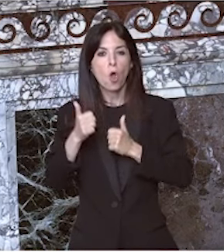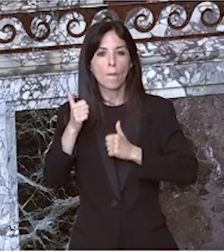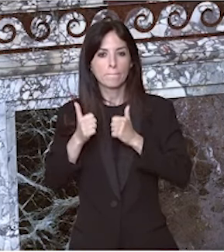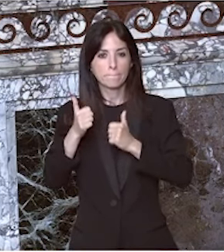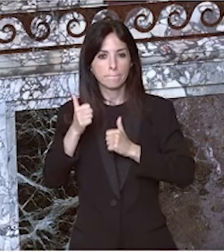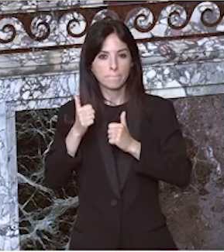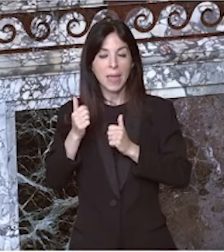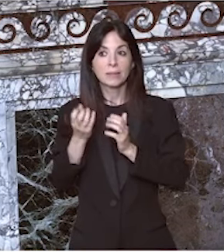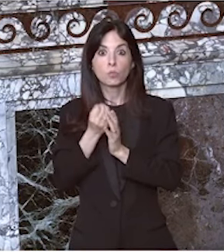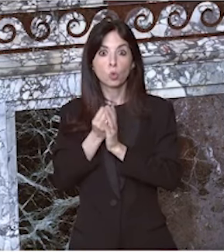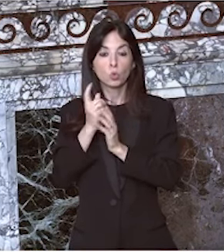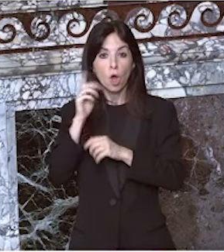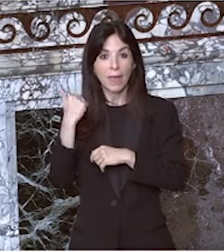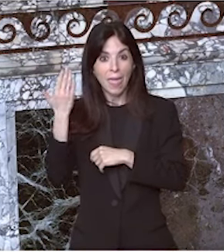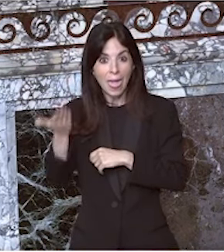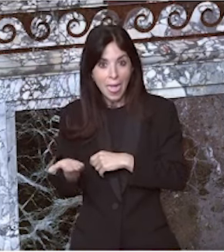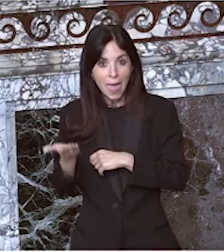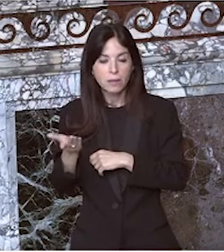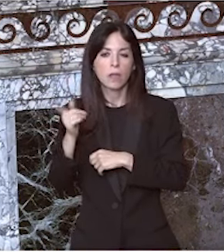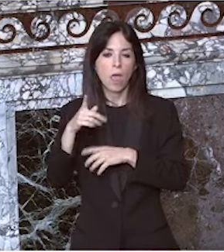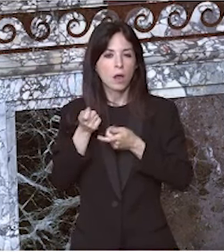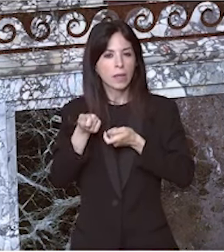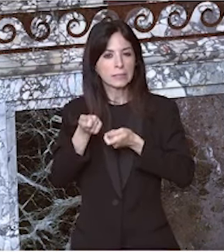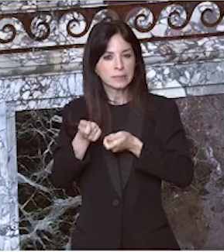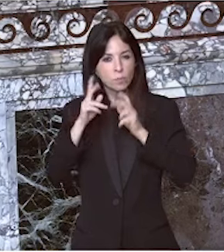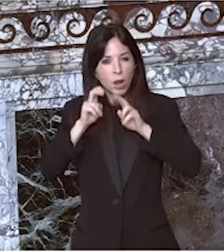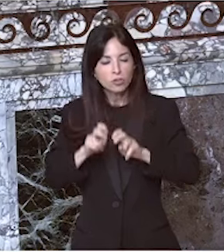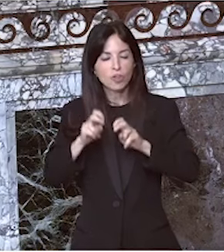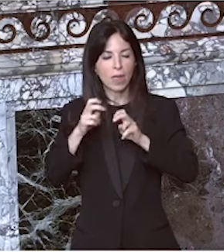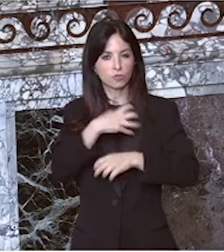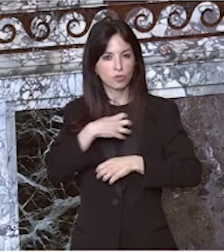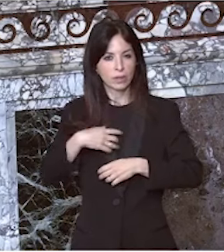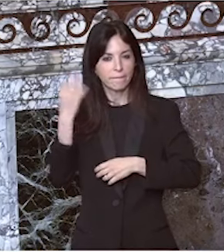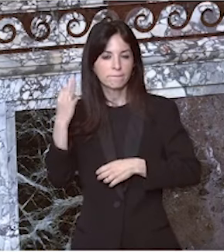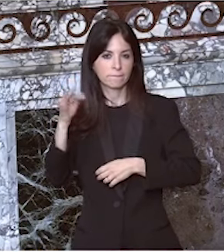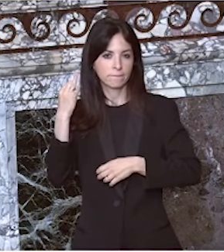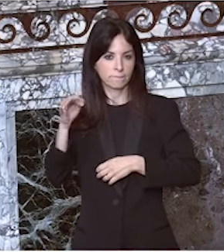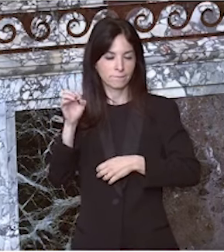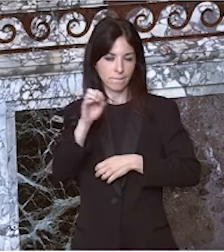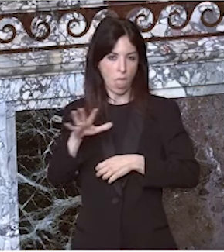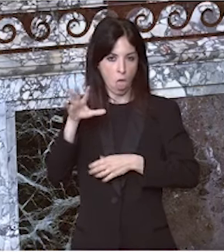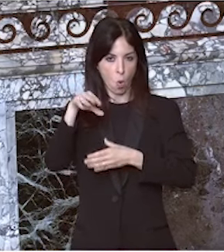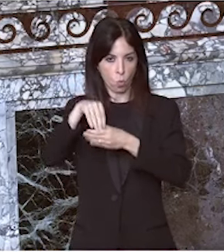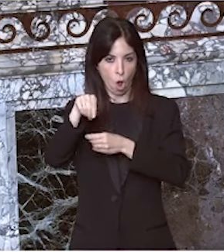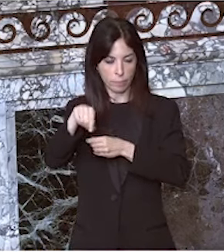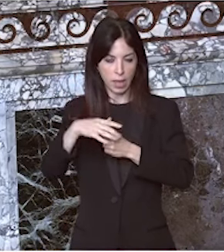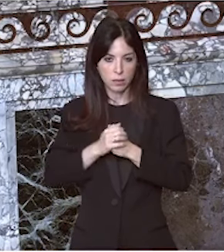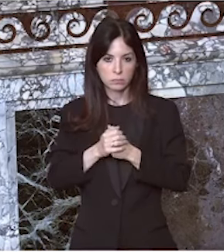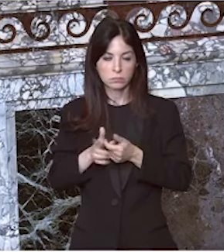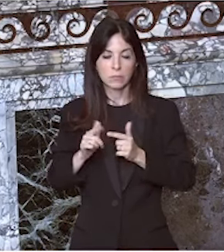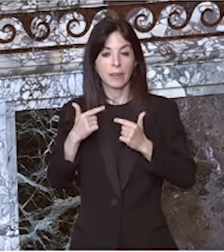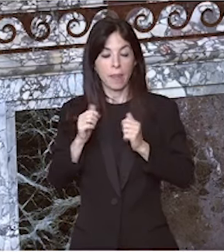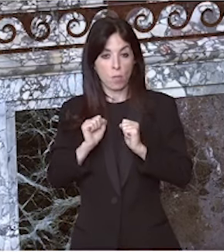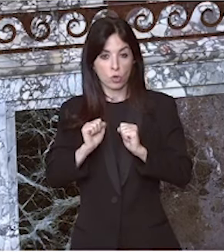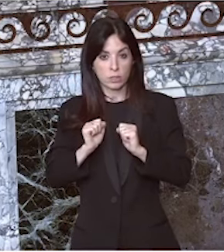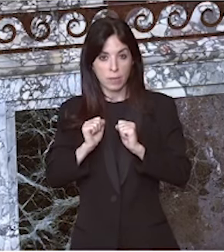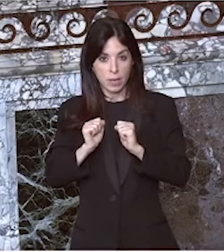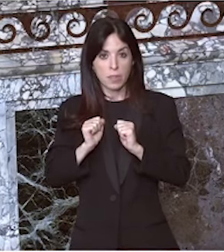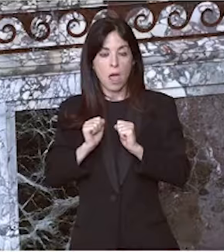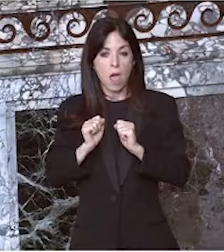produttori esteri e di fare leva sulla ricerca scientifica di eccellenza condotta nell'intera Unione. Permetterebbero inoltre